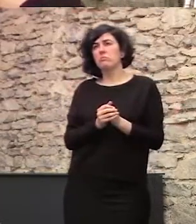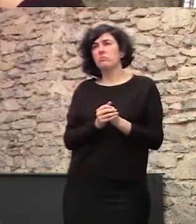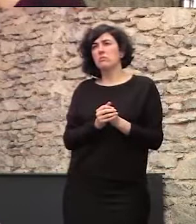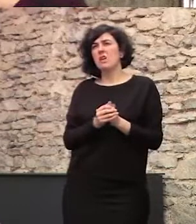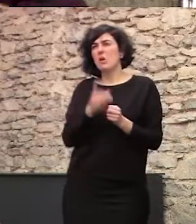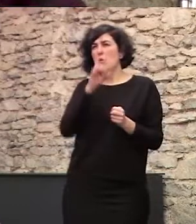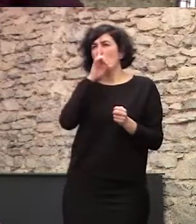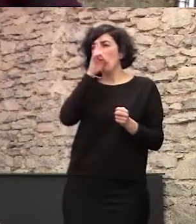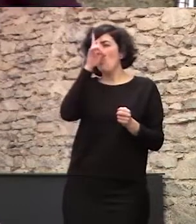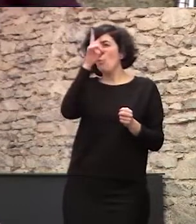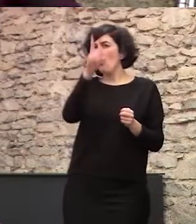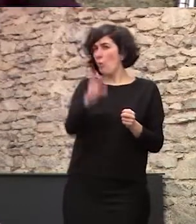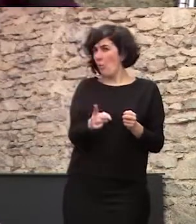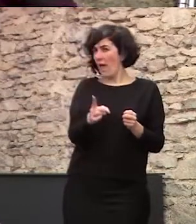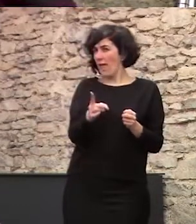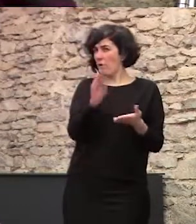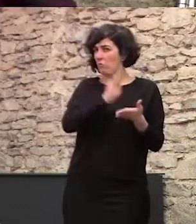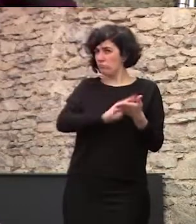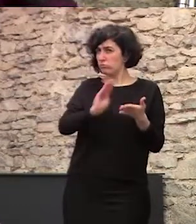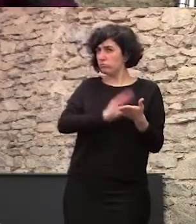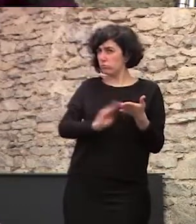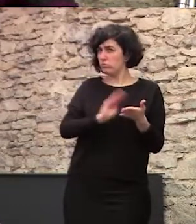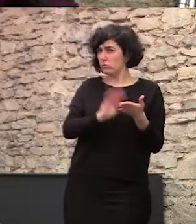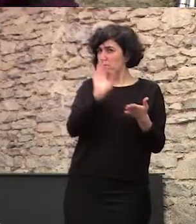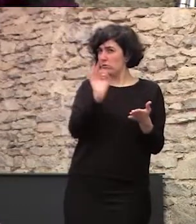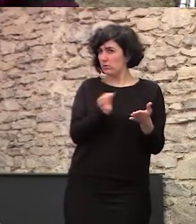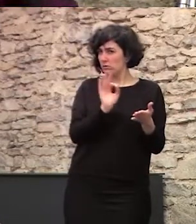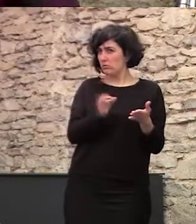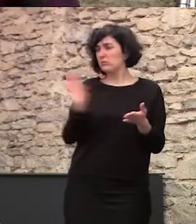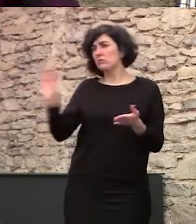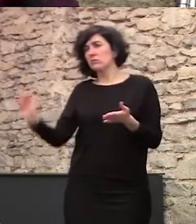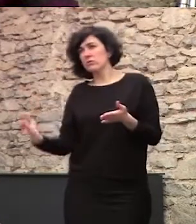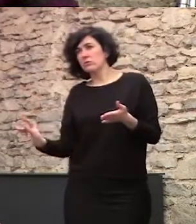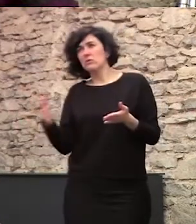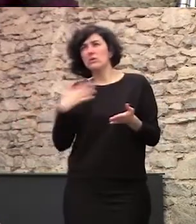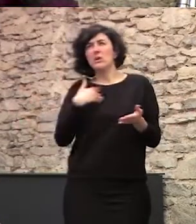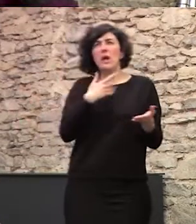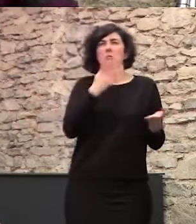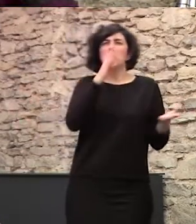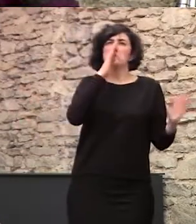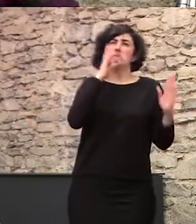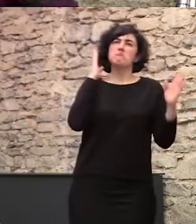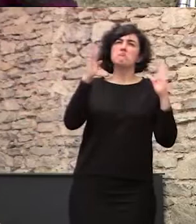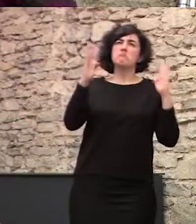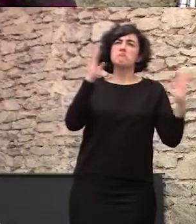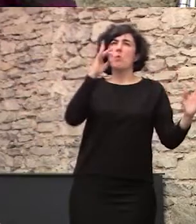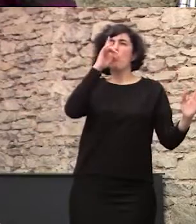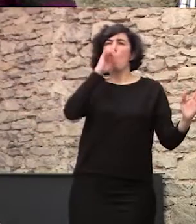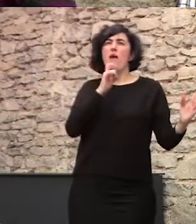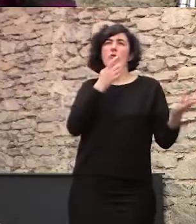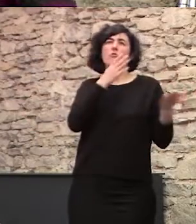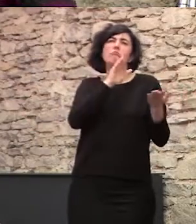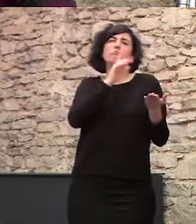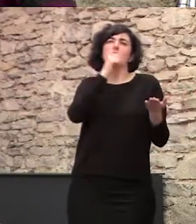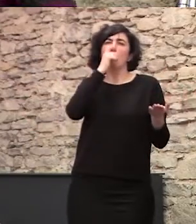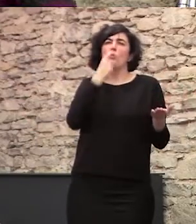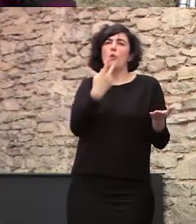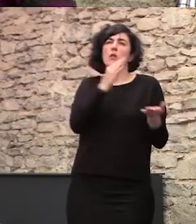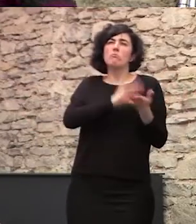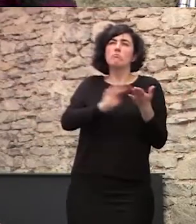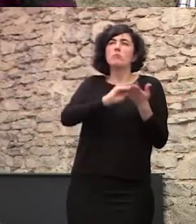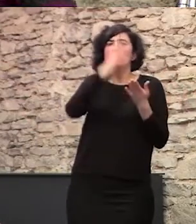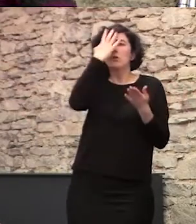urte bete egin zenuela hori egiteko. Zelan goratzen duzu gara hori? Idazten hori zein urte bete